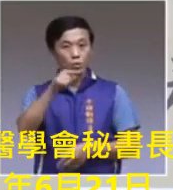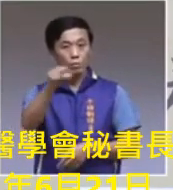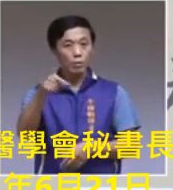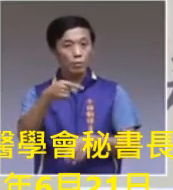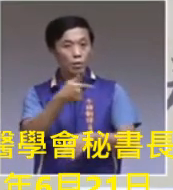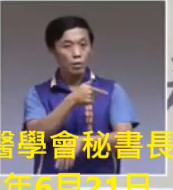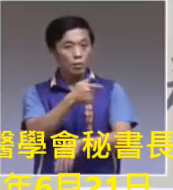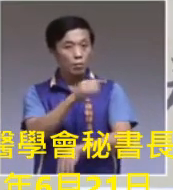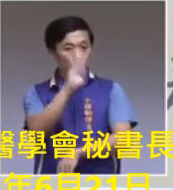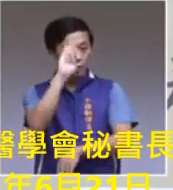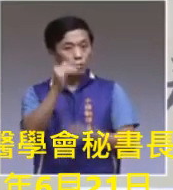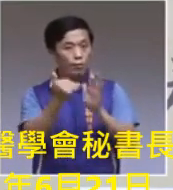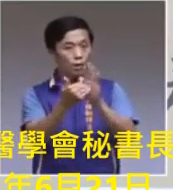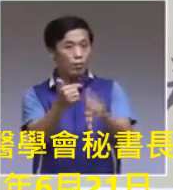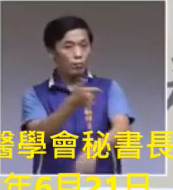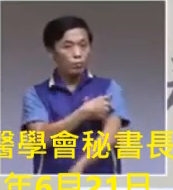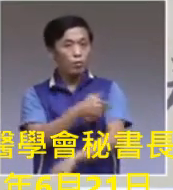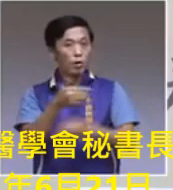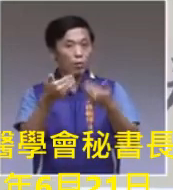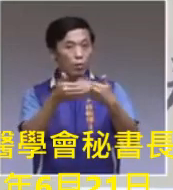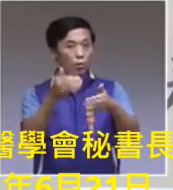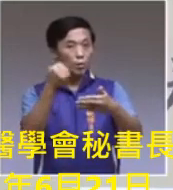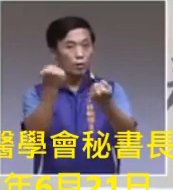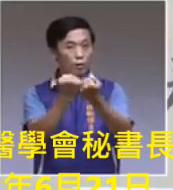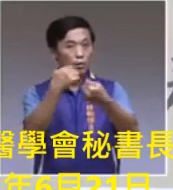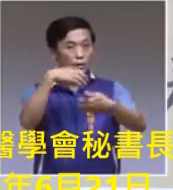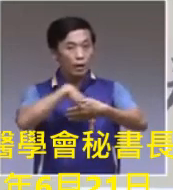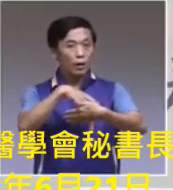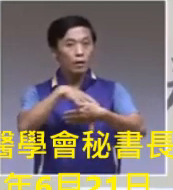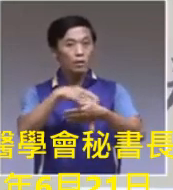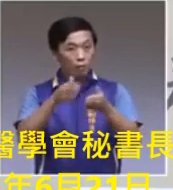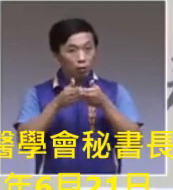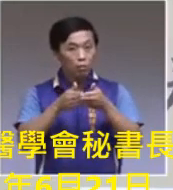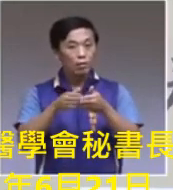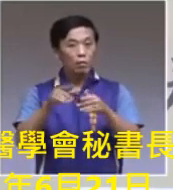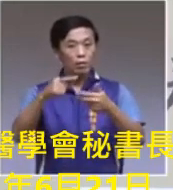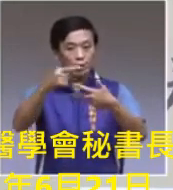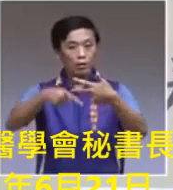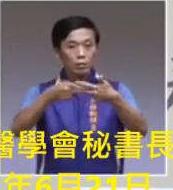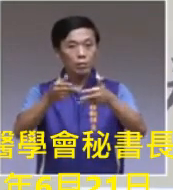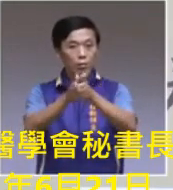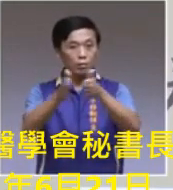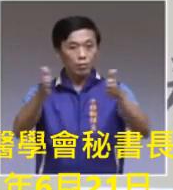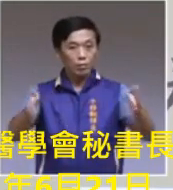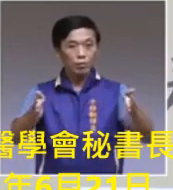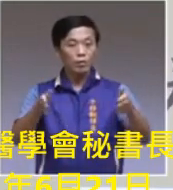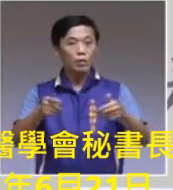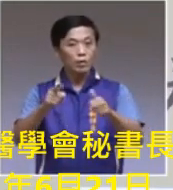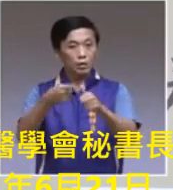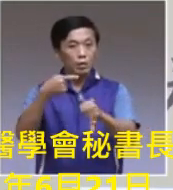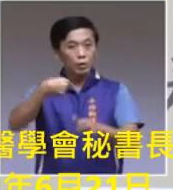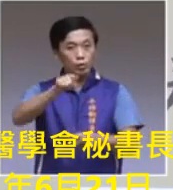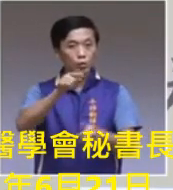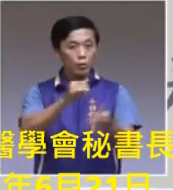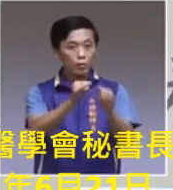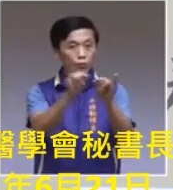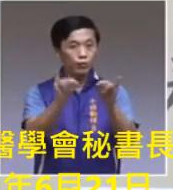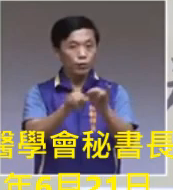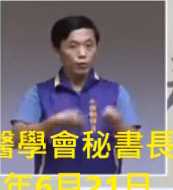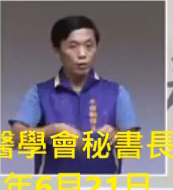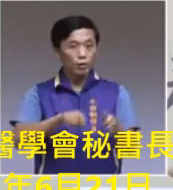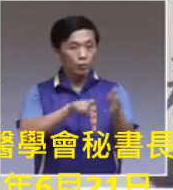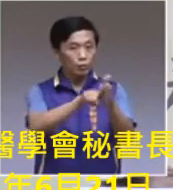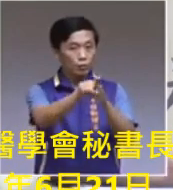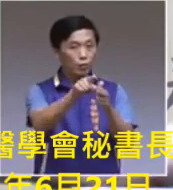个莫德纳疫苗的，那我就请大家在这个礼拜，那可以先到妇产科诊所来询